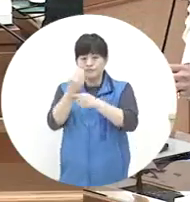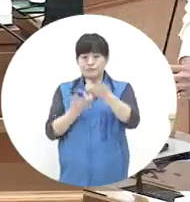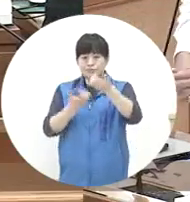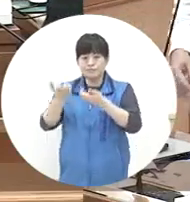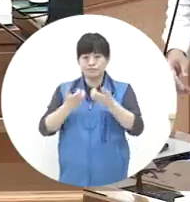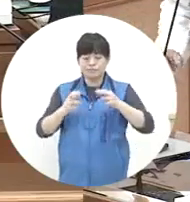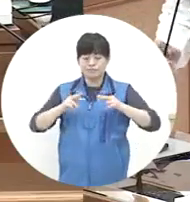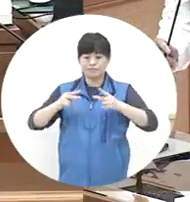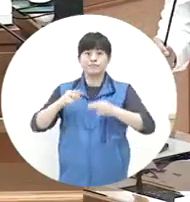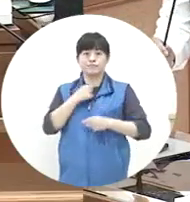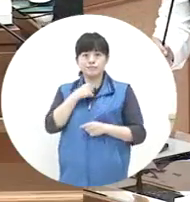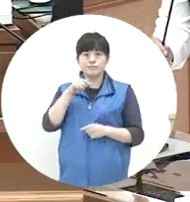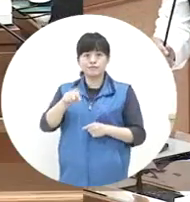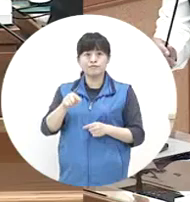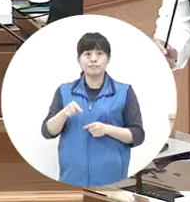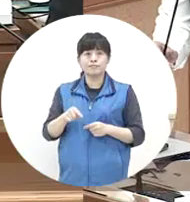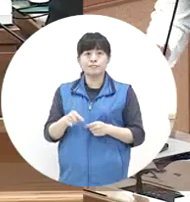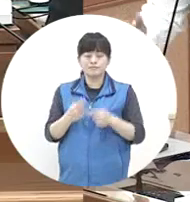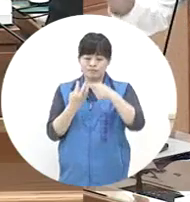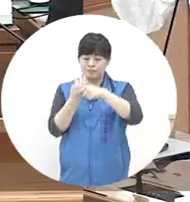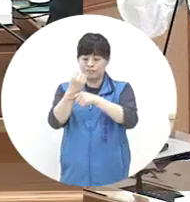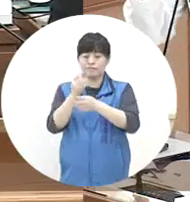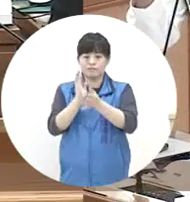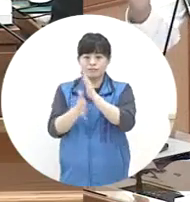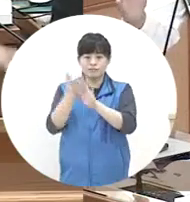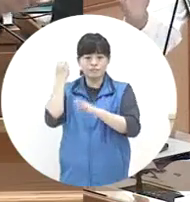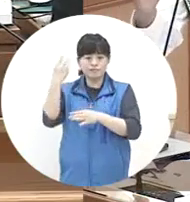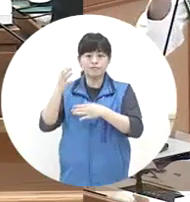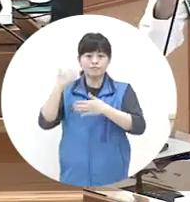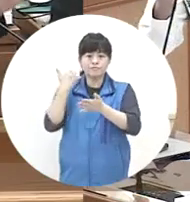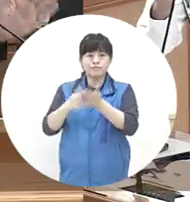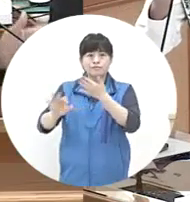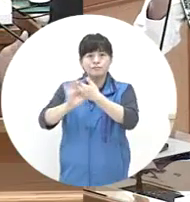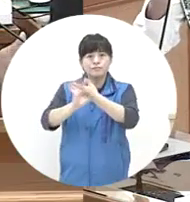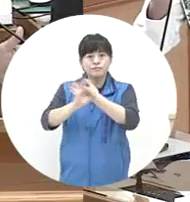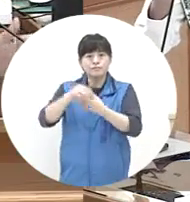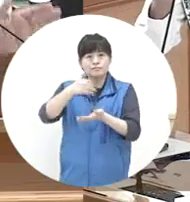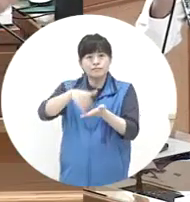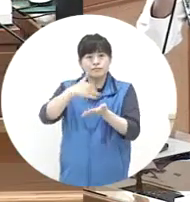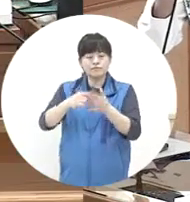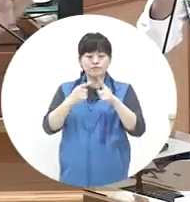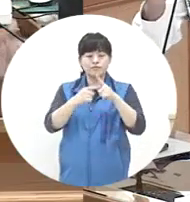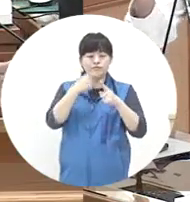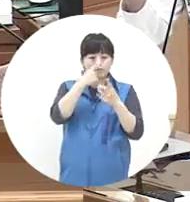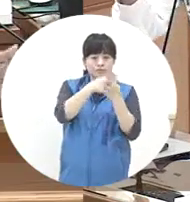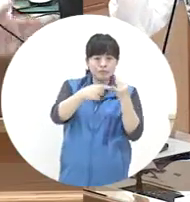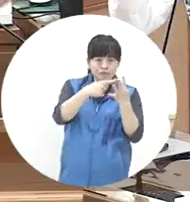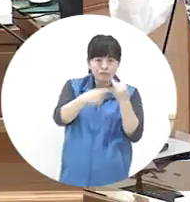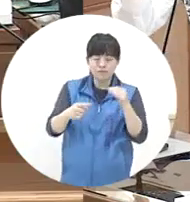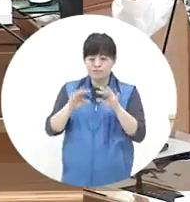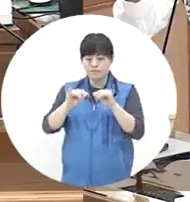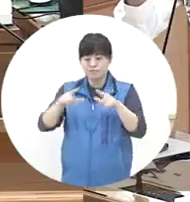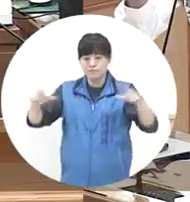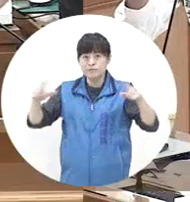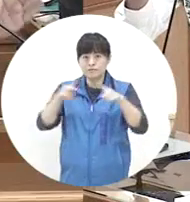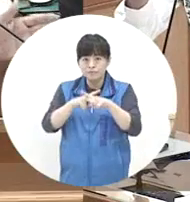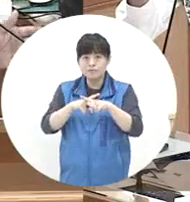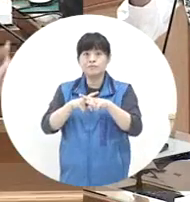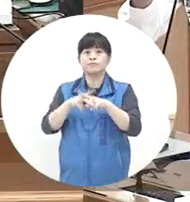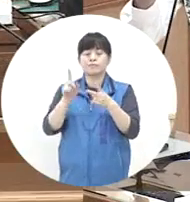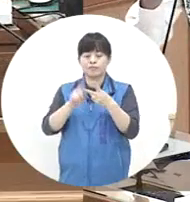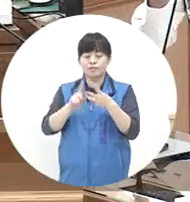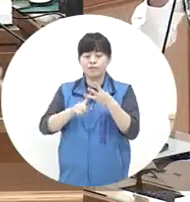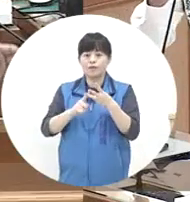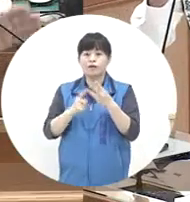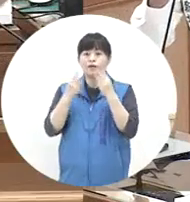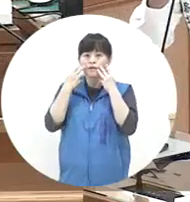整了、啊，把那个公数比例重新再试算了、 啊，不管 是人口的数目，或是土地的面积，或是盈利事